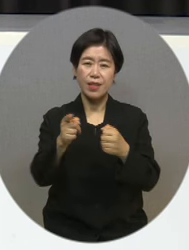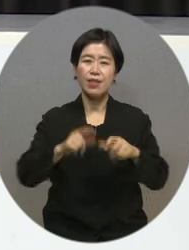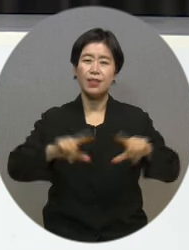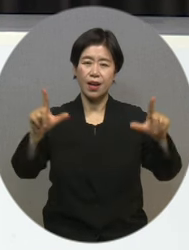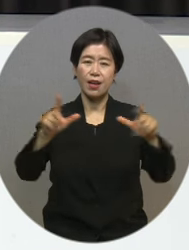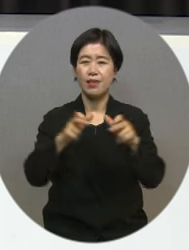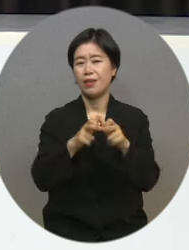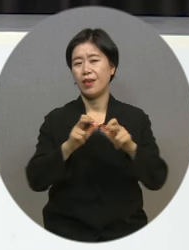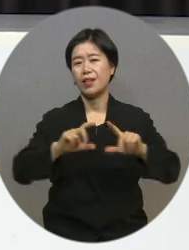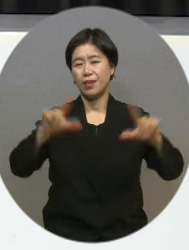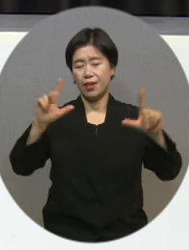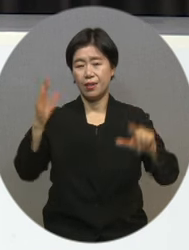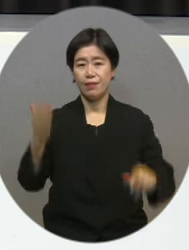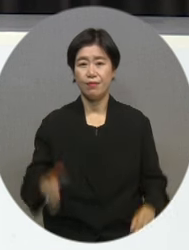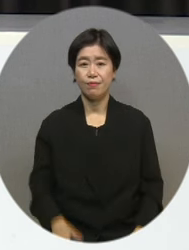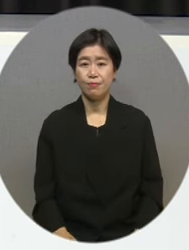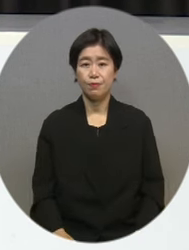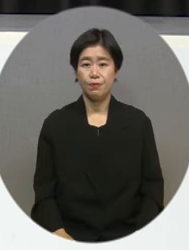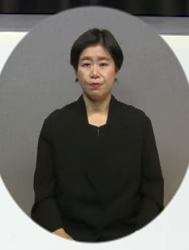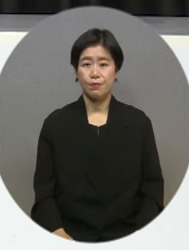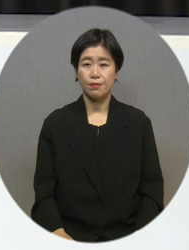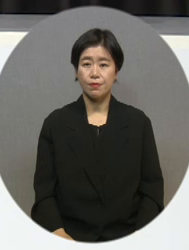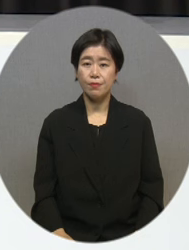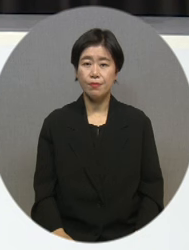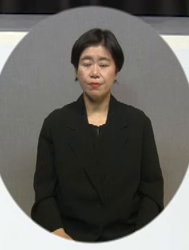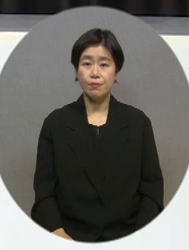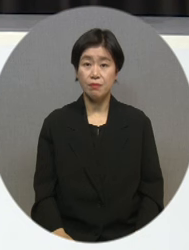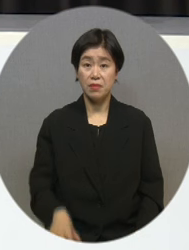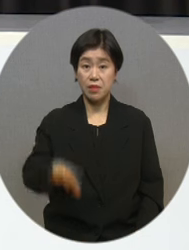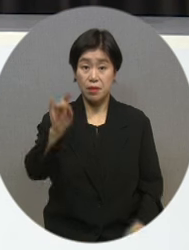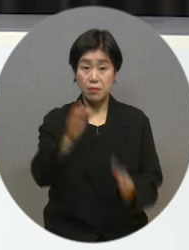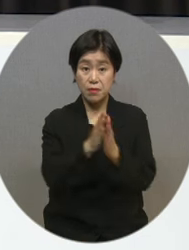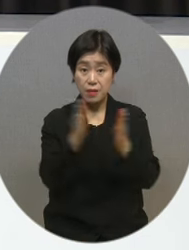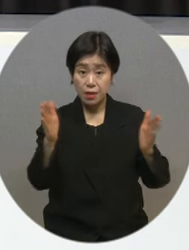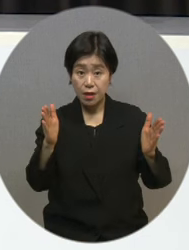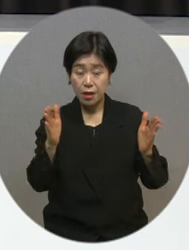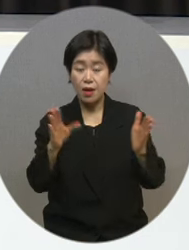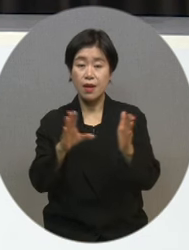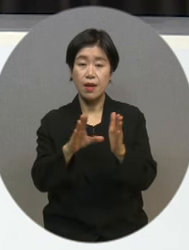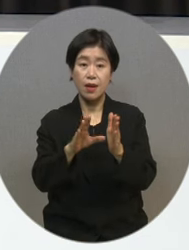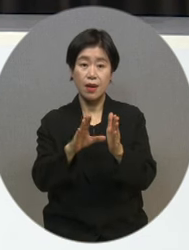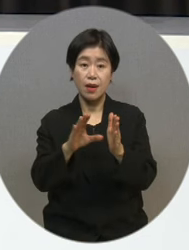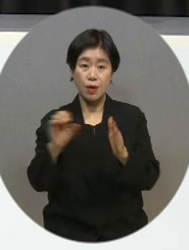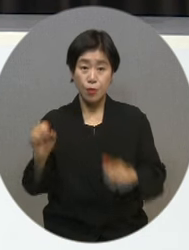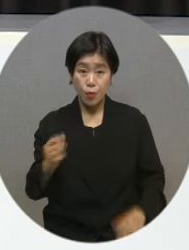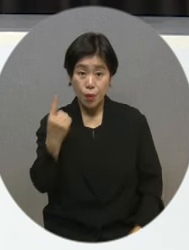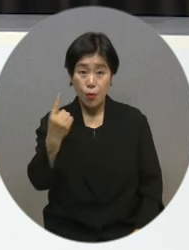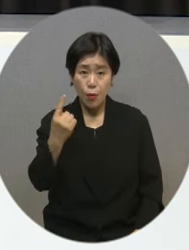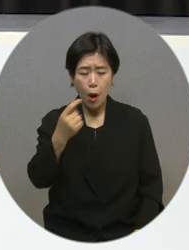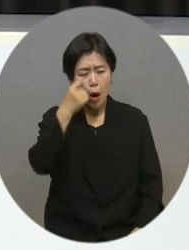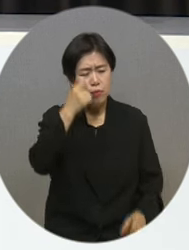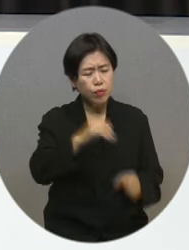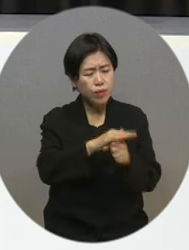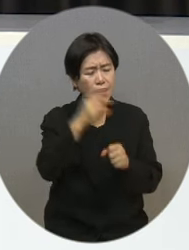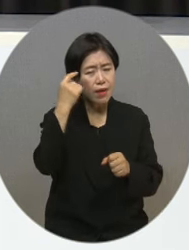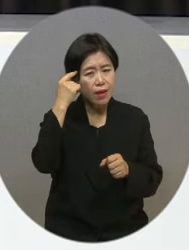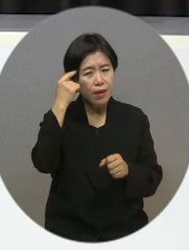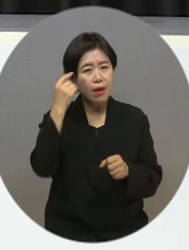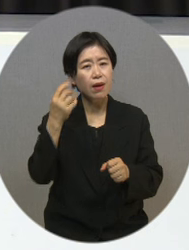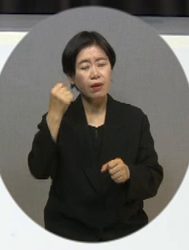시혜적인 관점, 어떤 동정적 관점으로 시작이 됐고, 이제 그 과정을